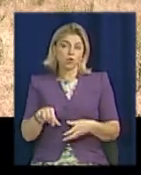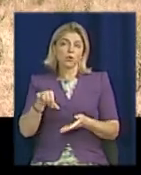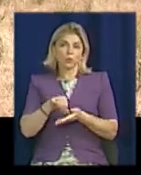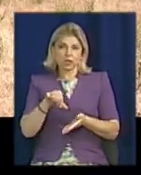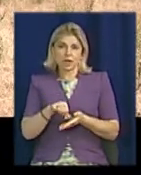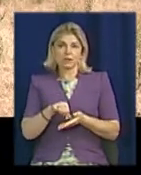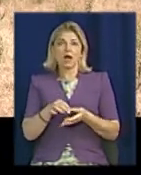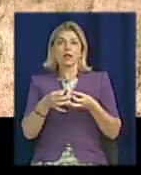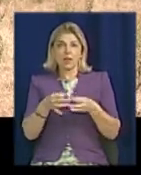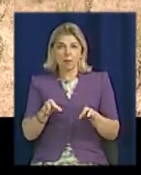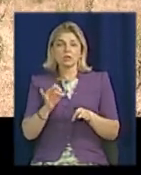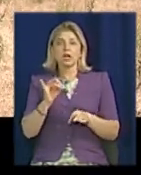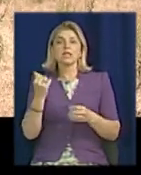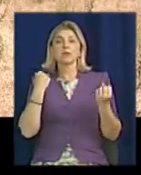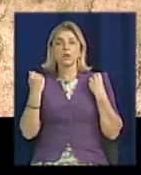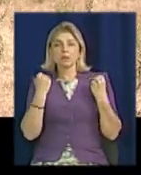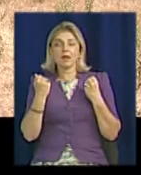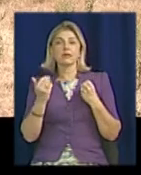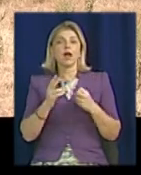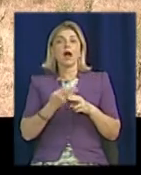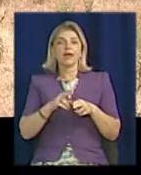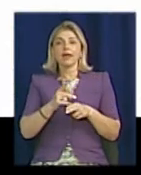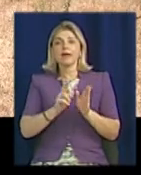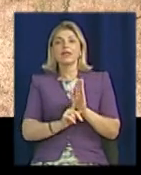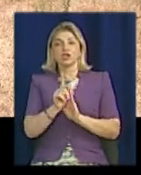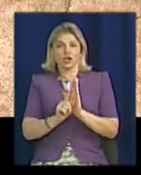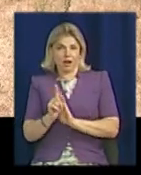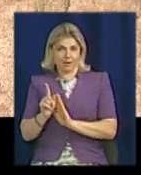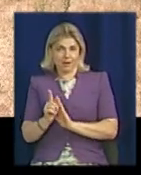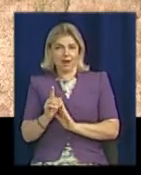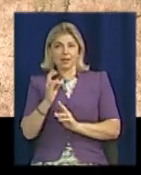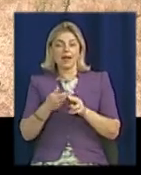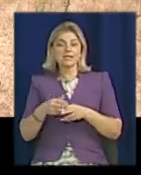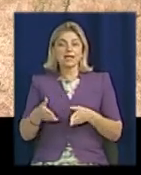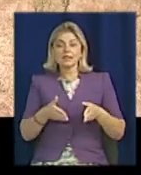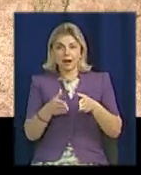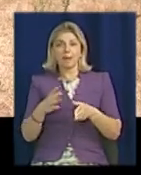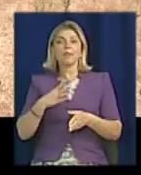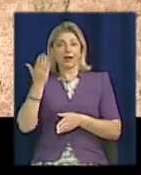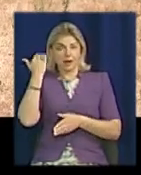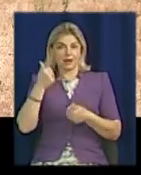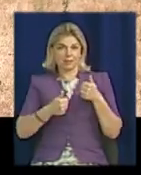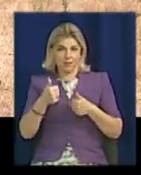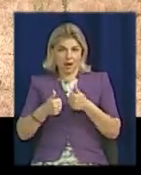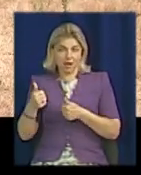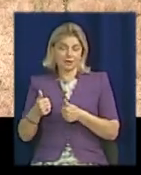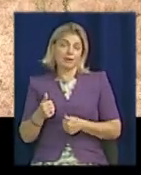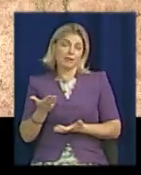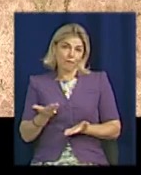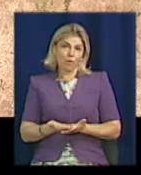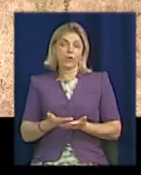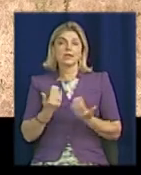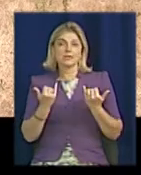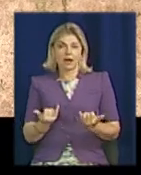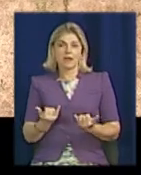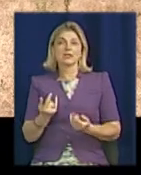участь, допускаються також спортсмени, які початківці. На цій трасі вже були змагання. Ну, от